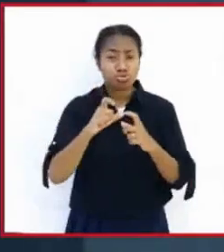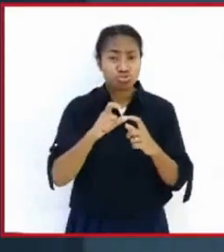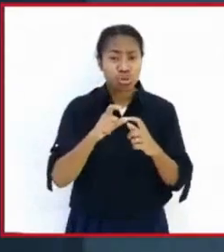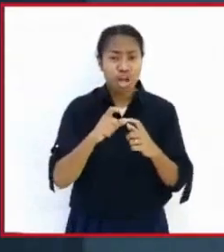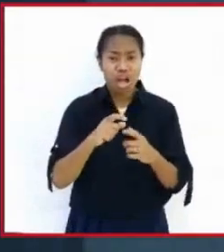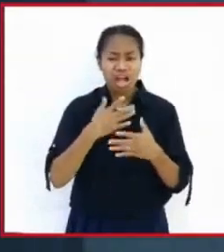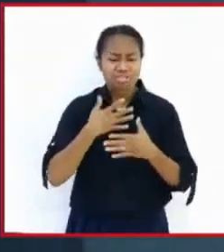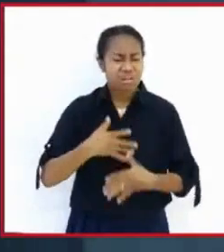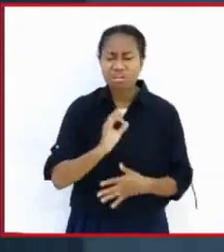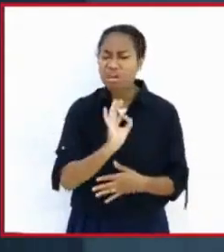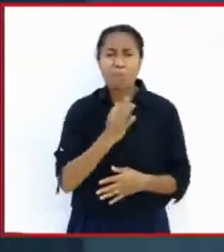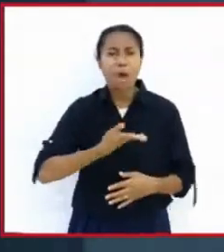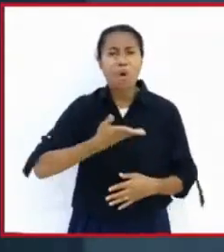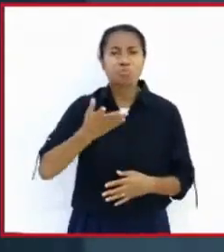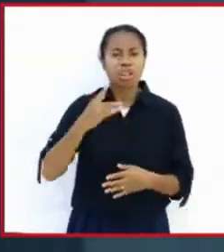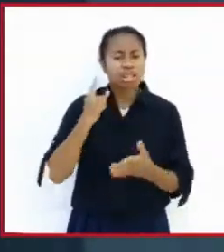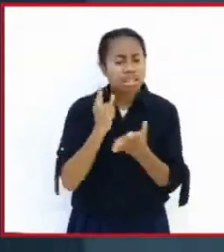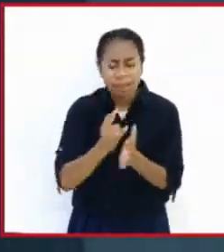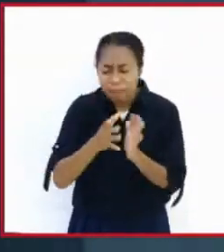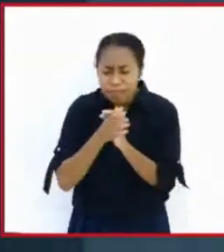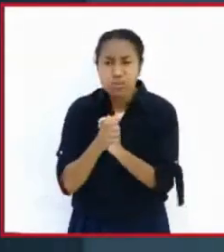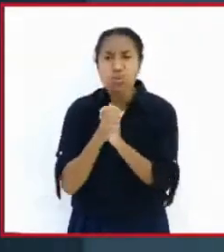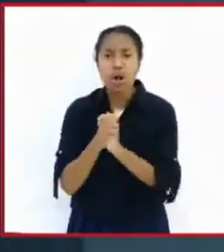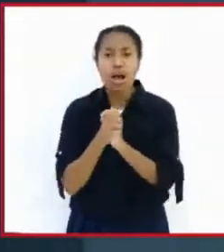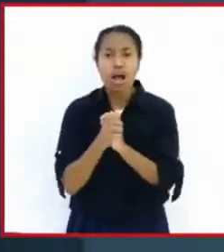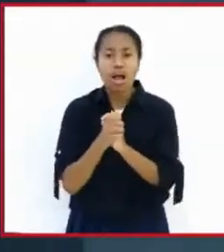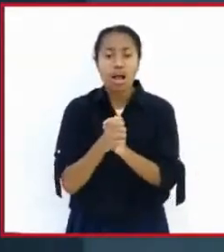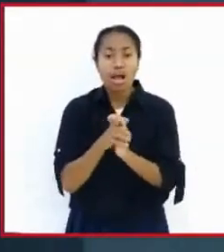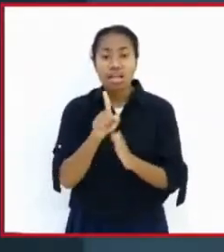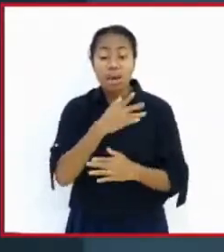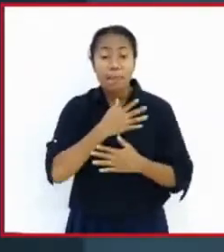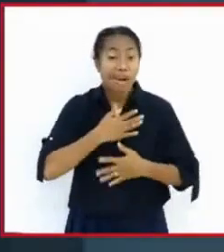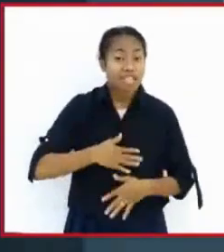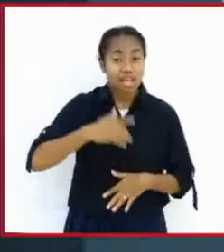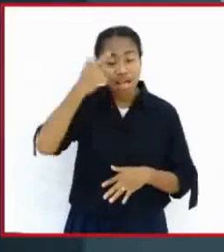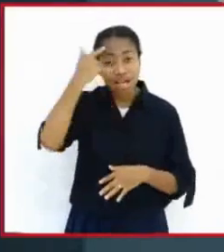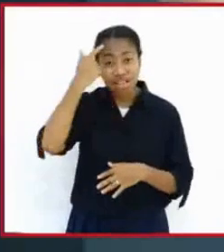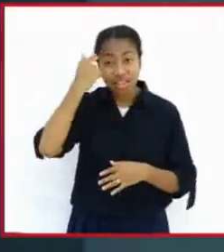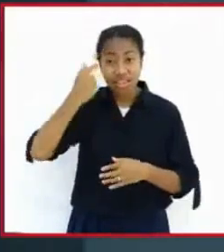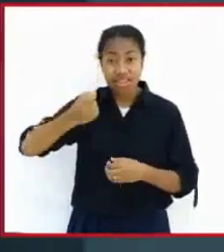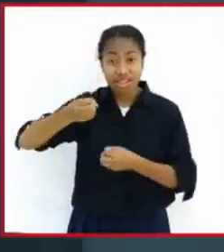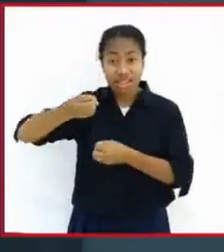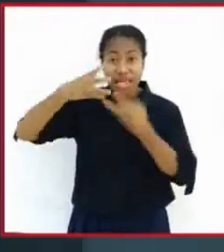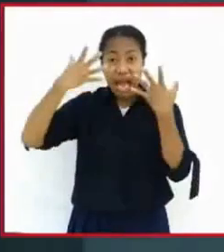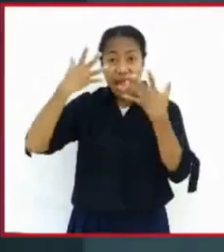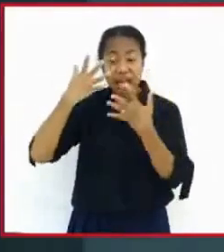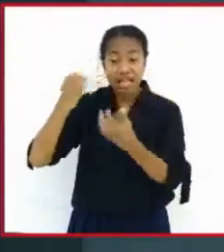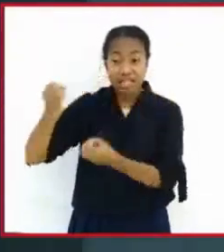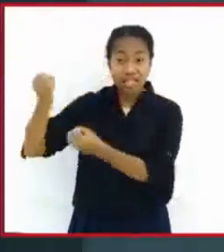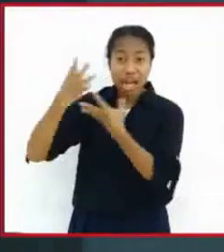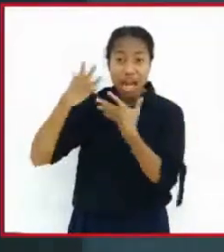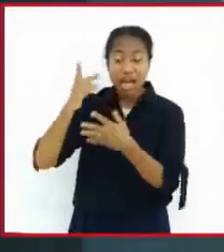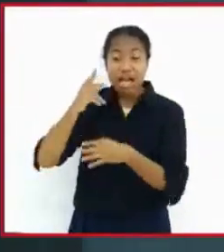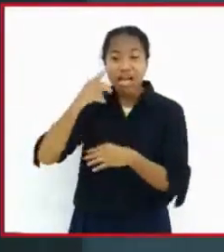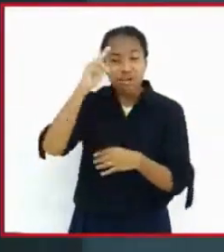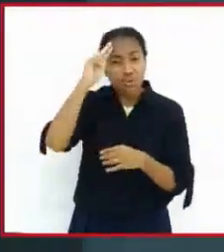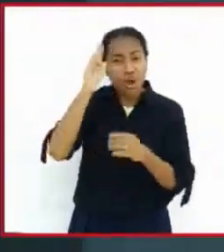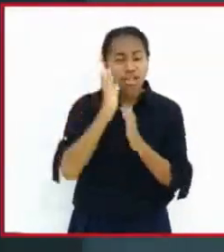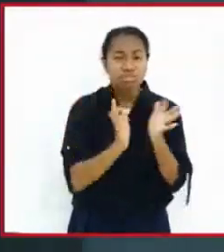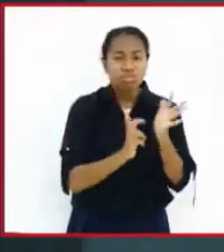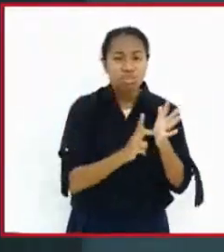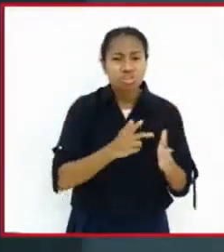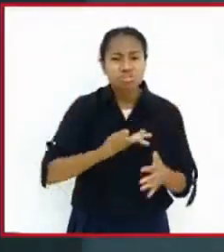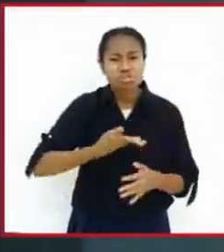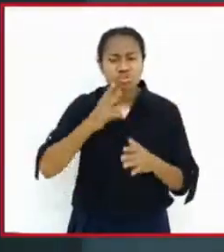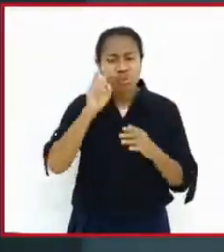berdoa dan Dia merasa bahwa karena Trump Kristus sudah masuk dalam hatinya ia bertekad untuk keluarganya juga